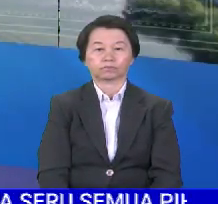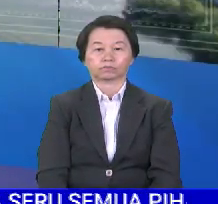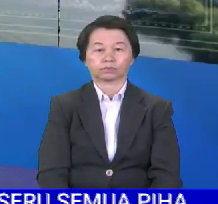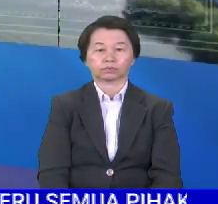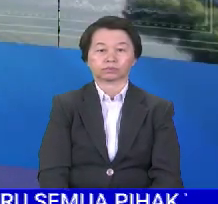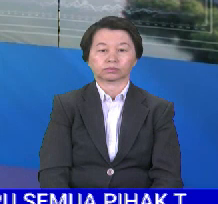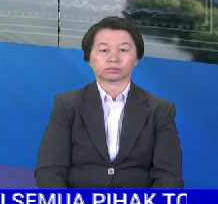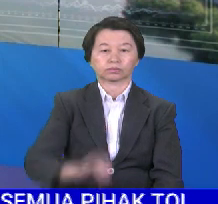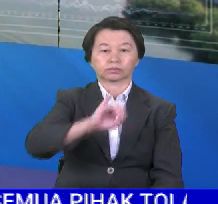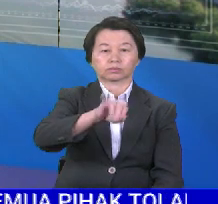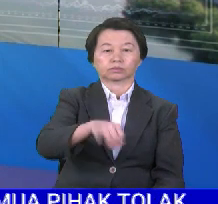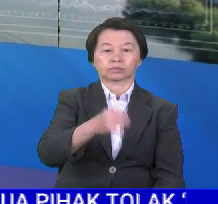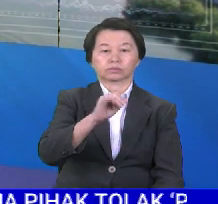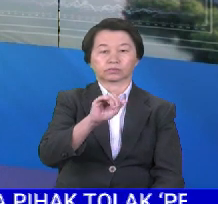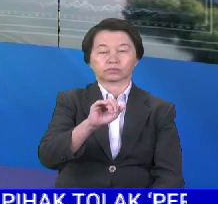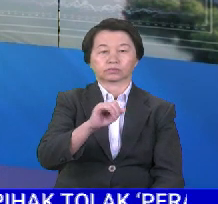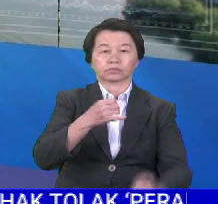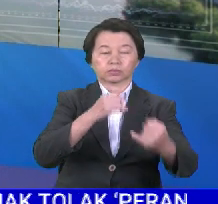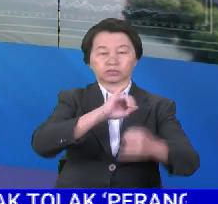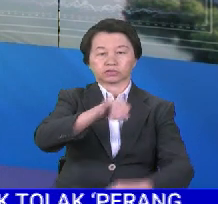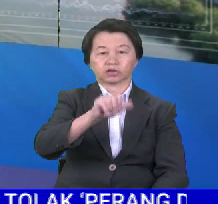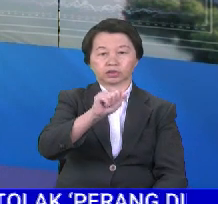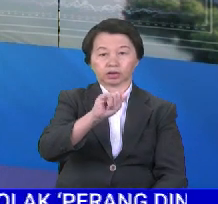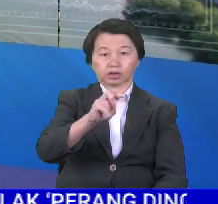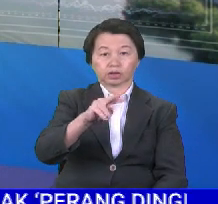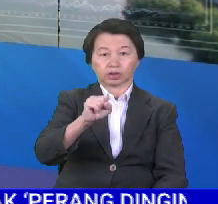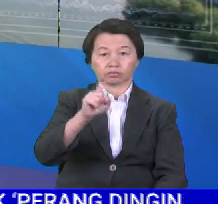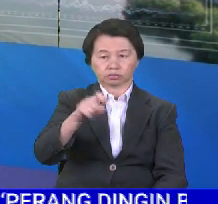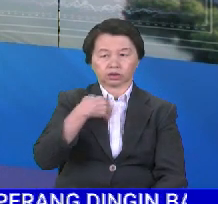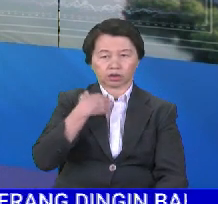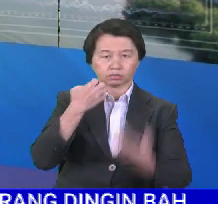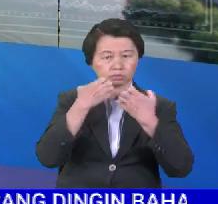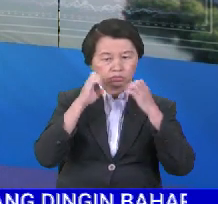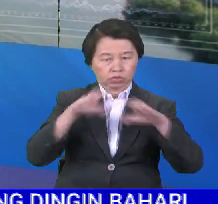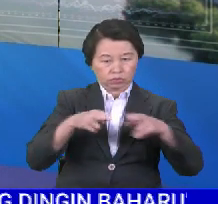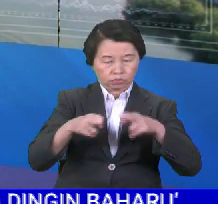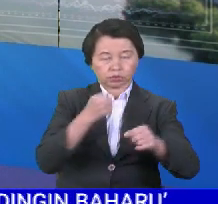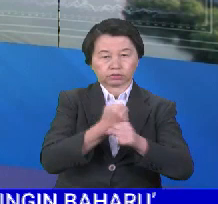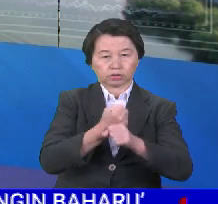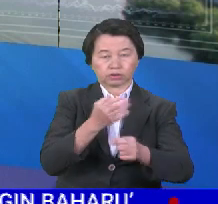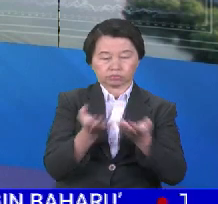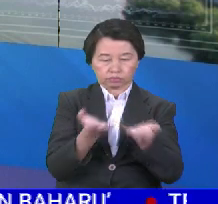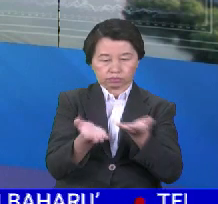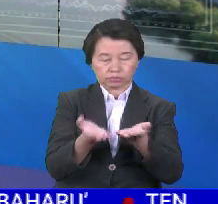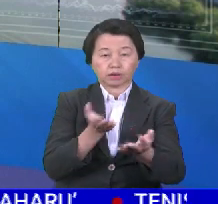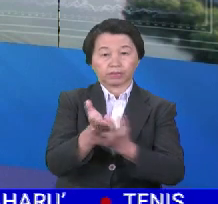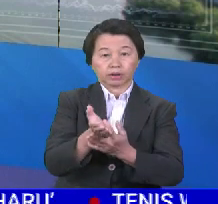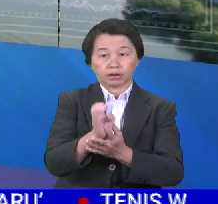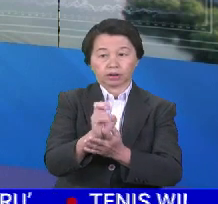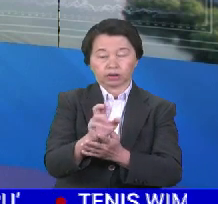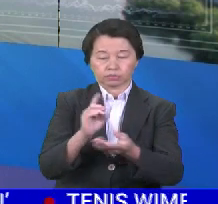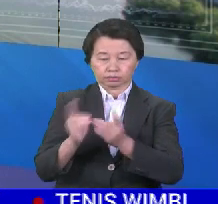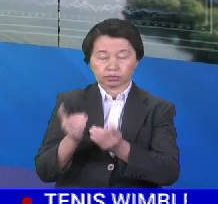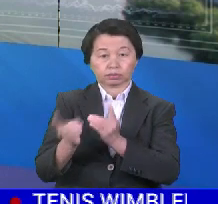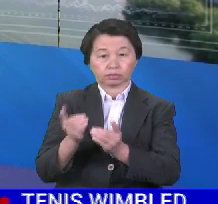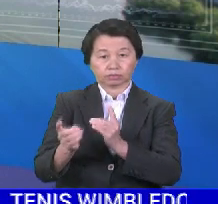Jabatan Hal Ehwal Agama Islam Negeri Sabah JAINS perlu memiliki kecekapan dalam menguruskan tugas dan perkhidmatan menerusi era